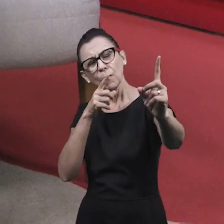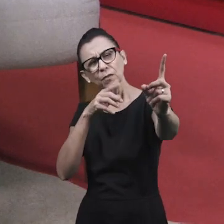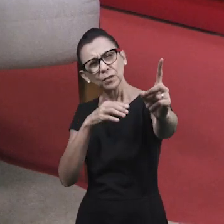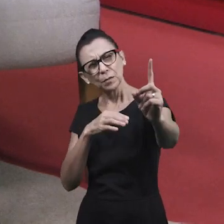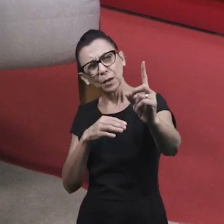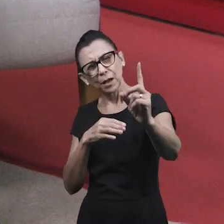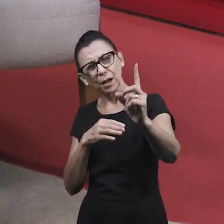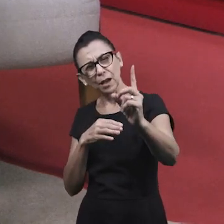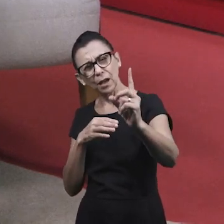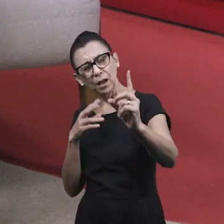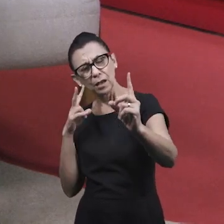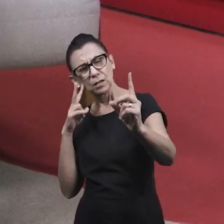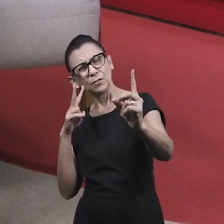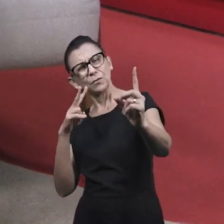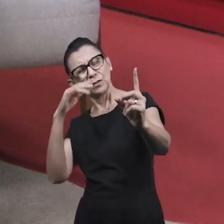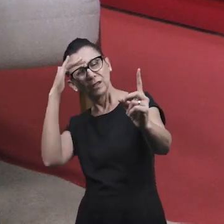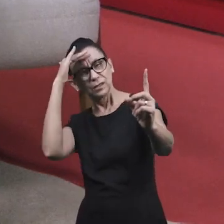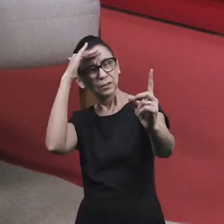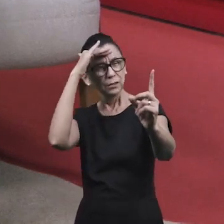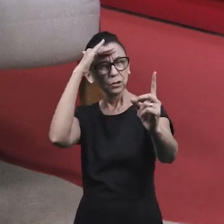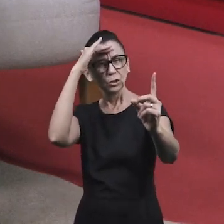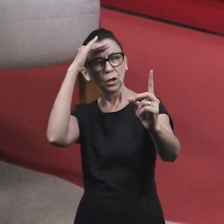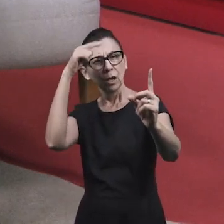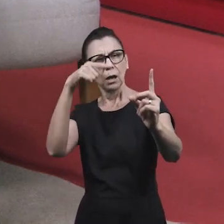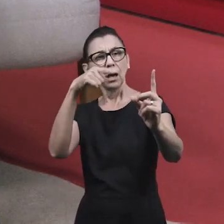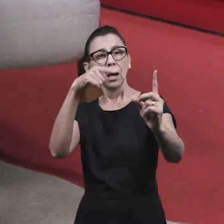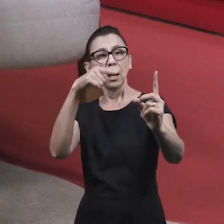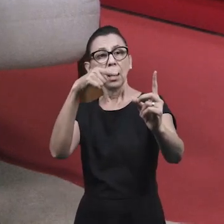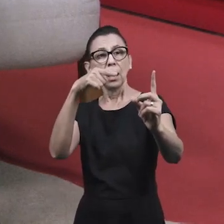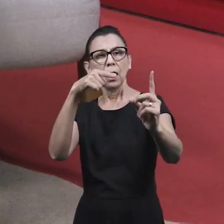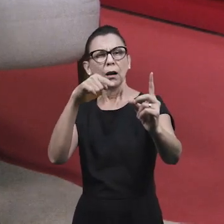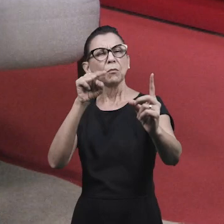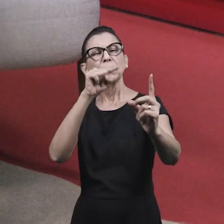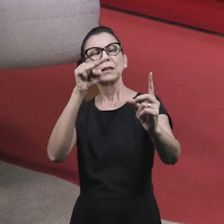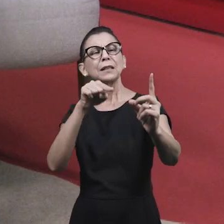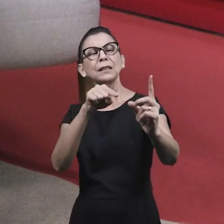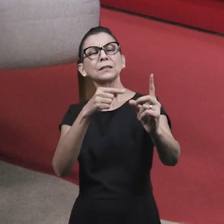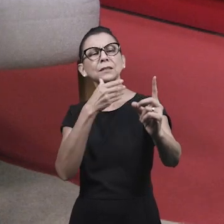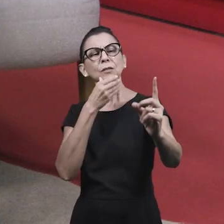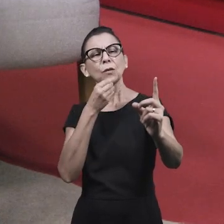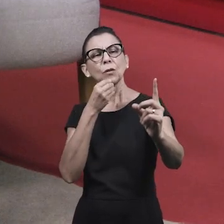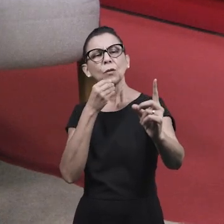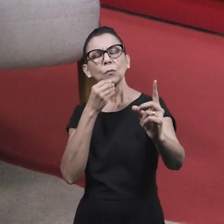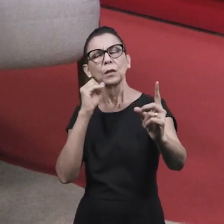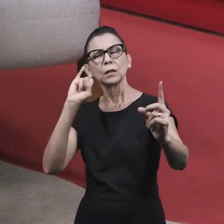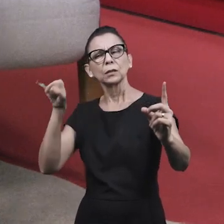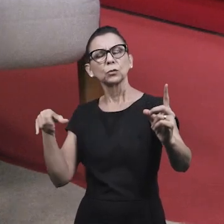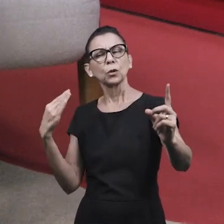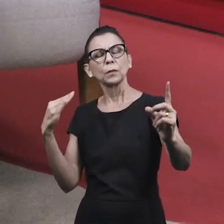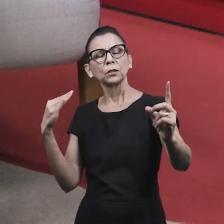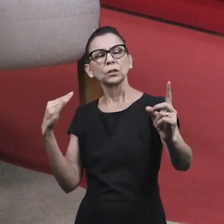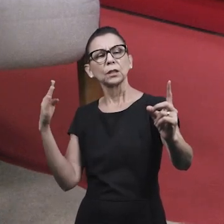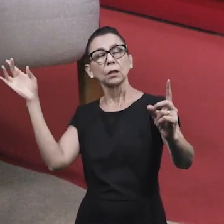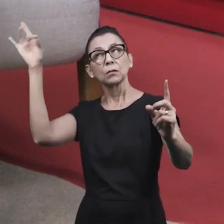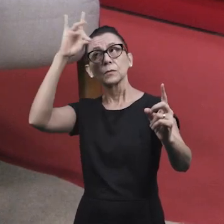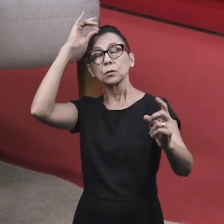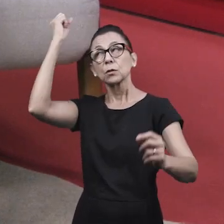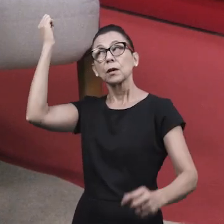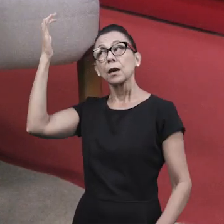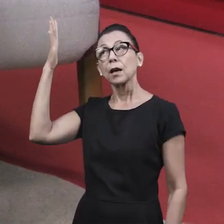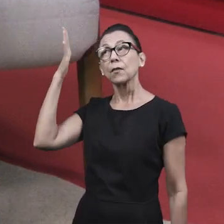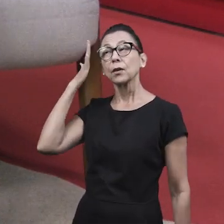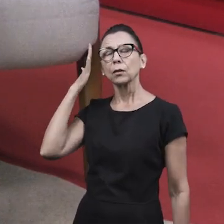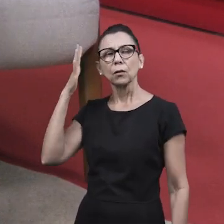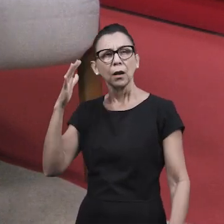donc qui a dit à Jean-Baptiste que Jésus était l'agneau de Dieu? C'était le Saint-Esprit. Le Saint-Esprit a